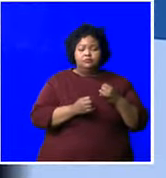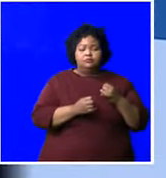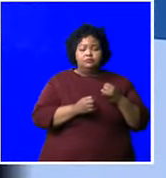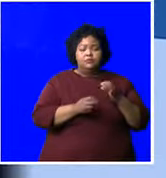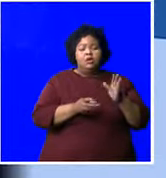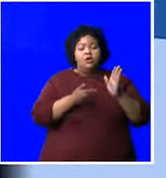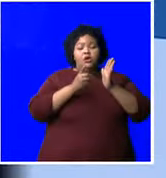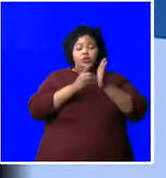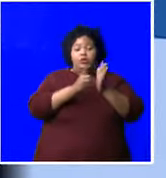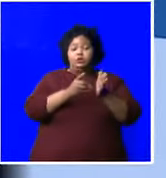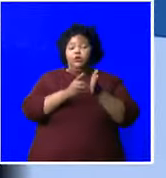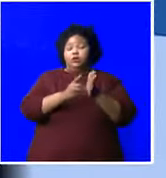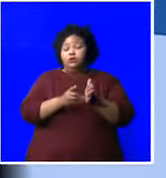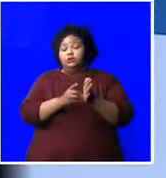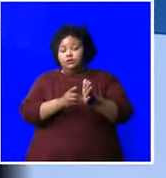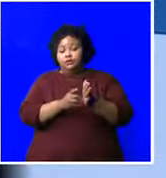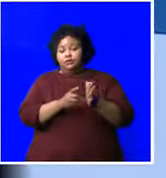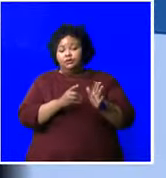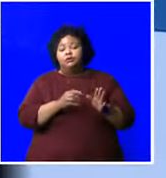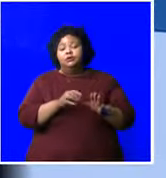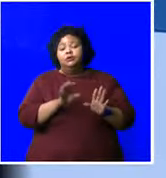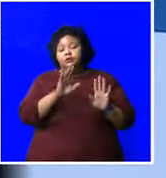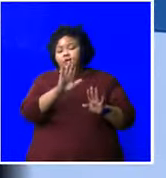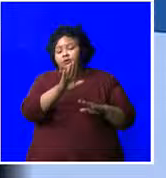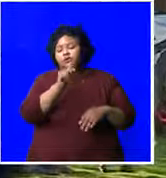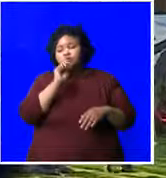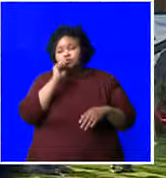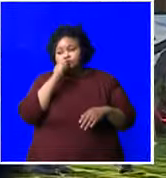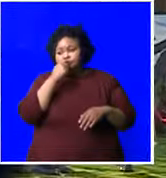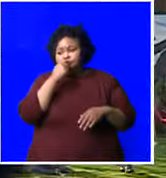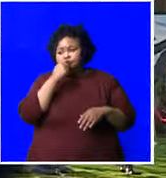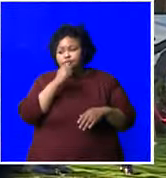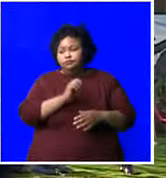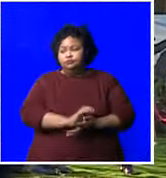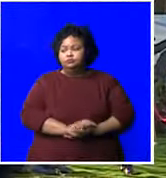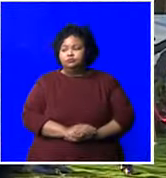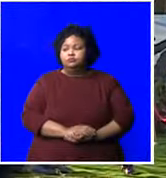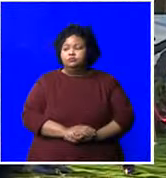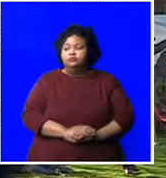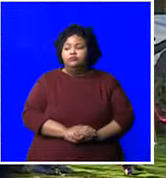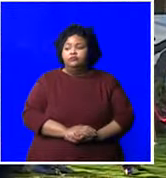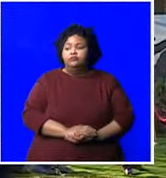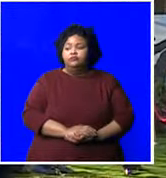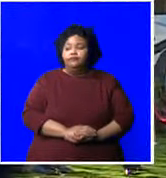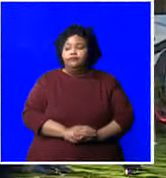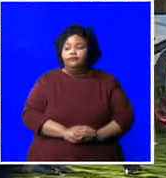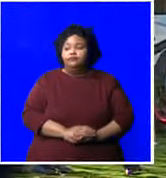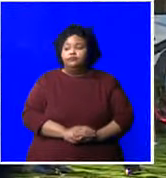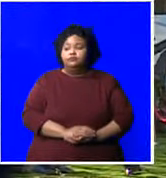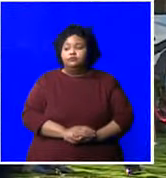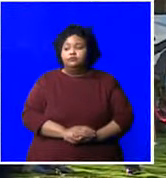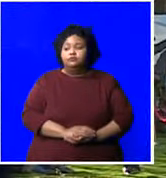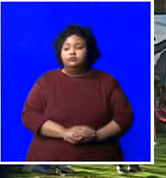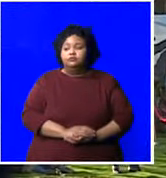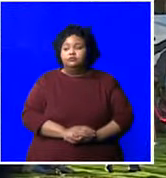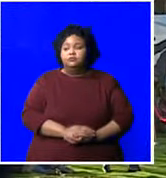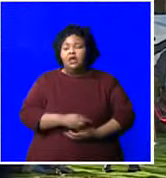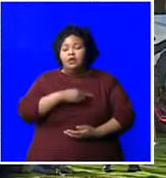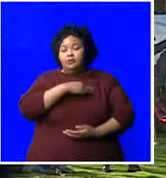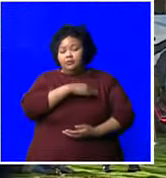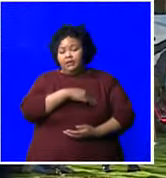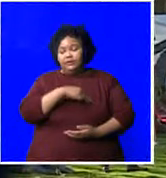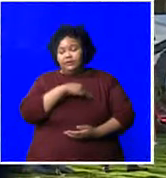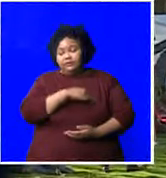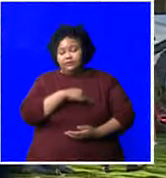Order. Sikhuluma ngehe. Order bekunene. Bekunene. Mani mlanga. Mani Nkosi. Anibinze bekunene. Sihloniphane